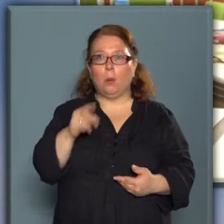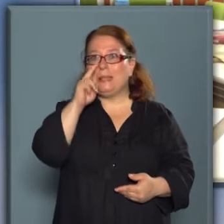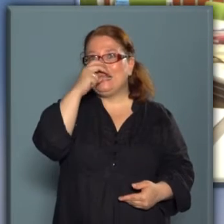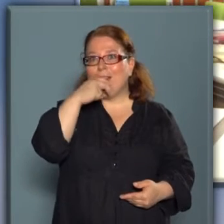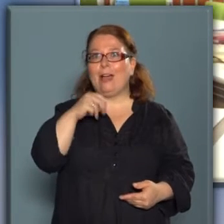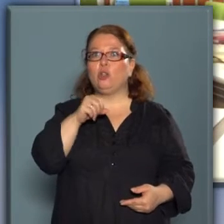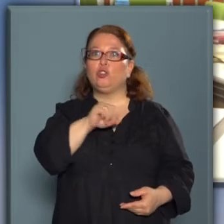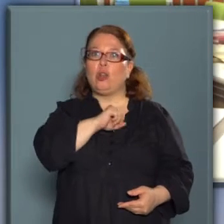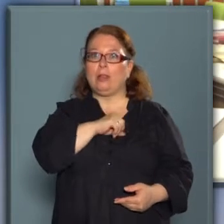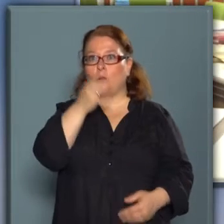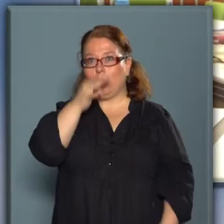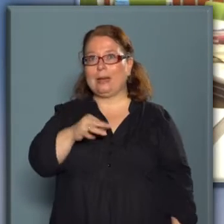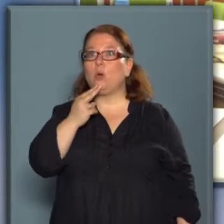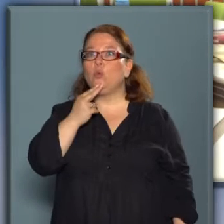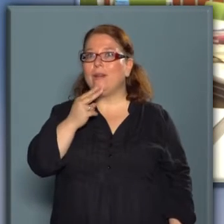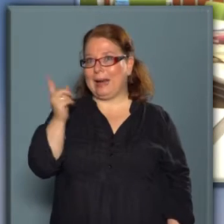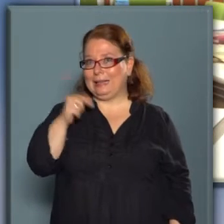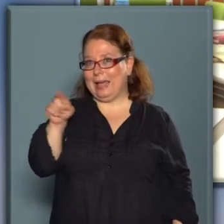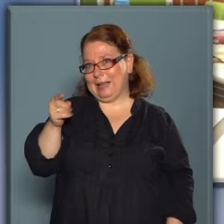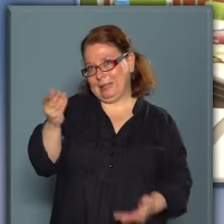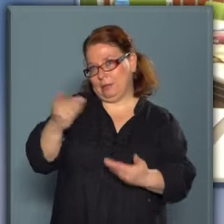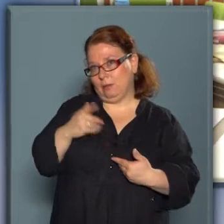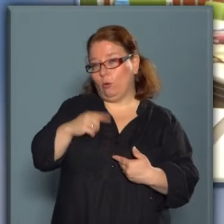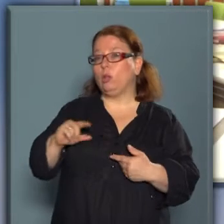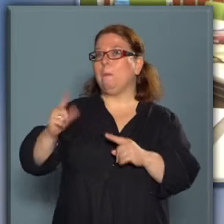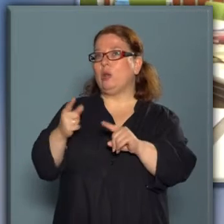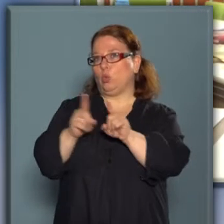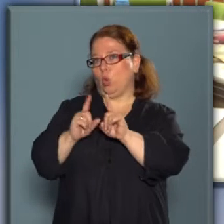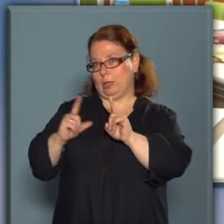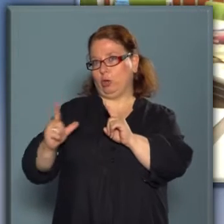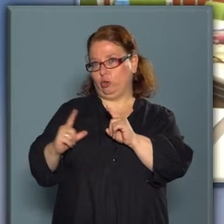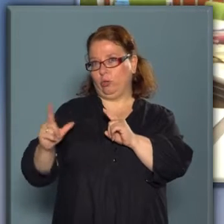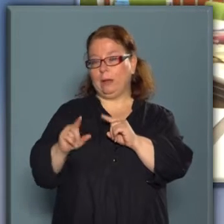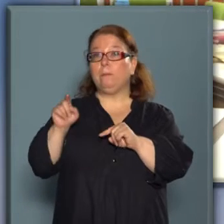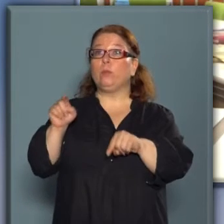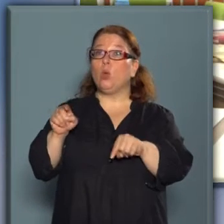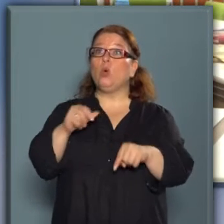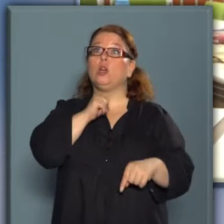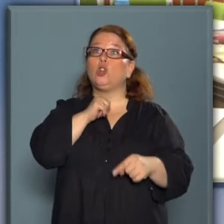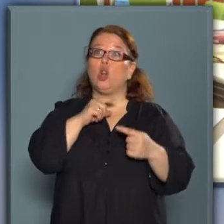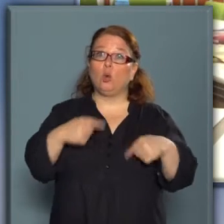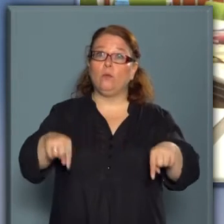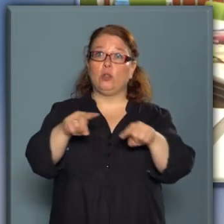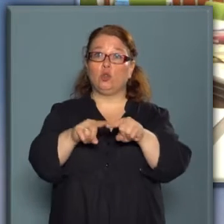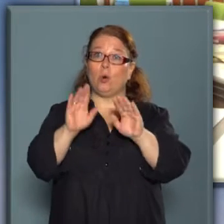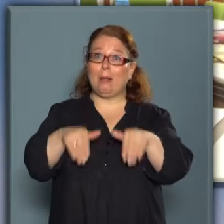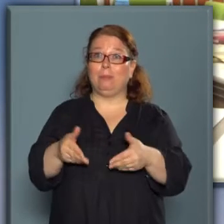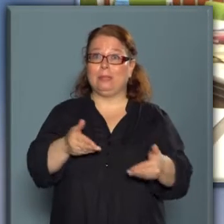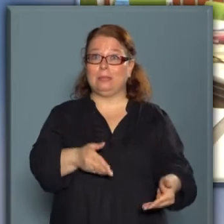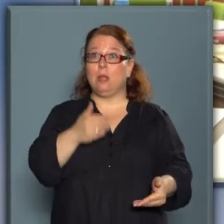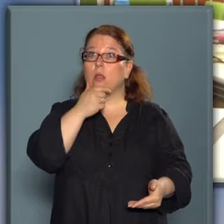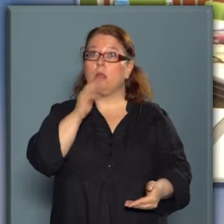Szilvás Sándorné, Ungvári Terésztől kaptam, másodunok a testvér, aki a Grassalkovics körre bízta